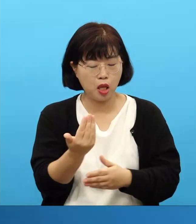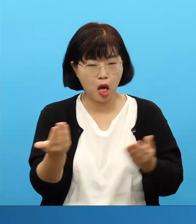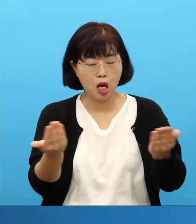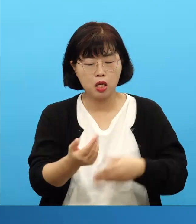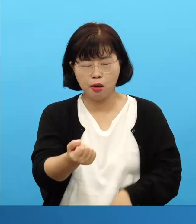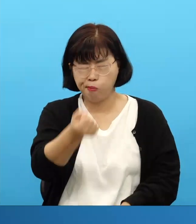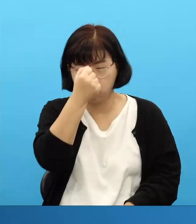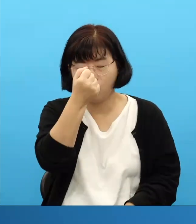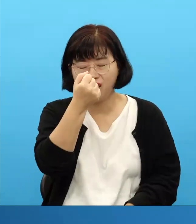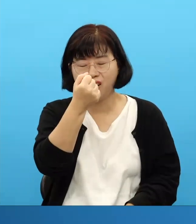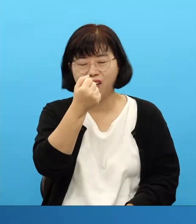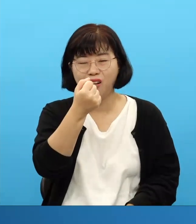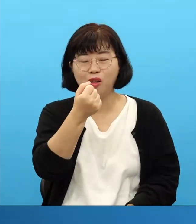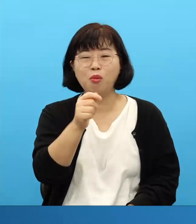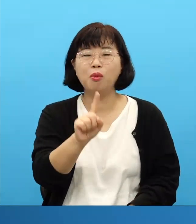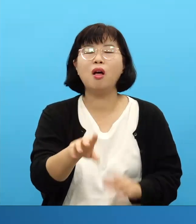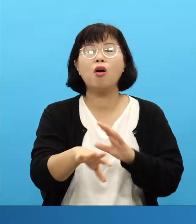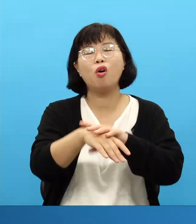아브라함은